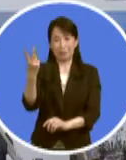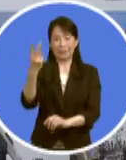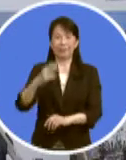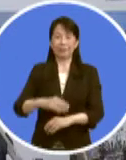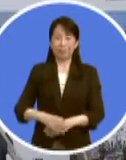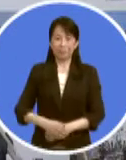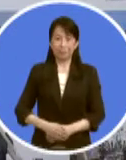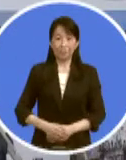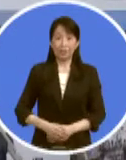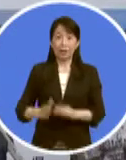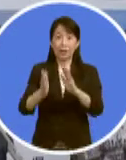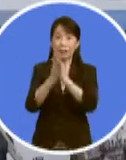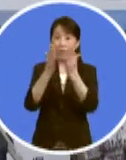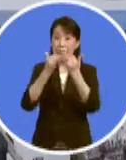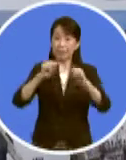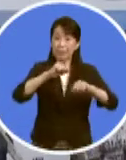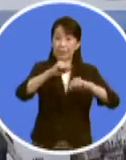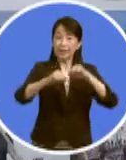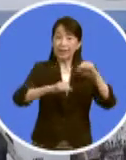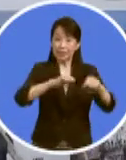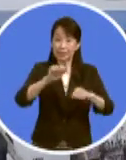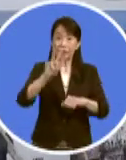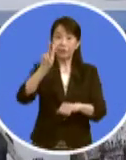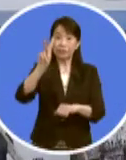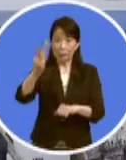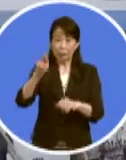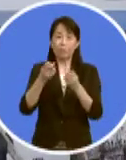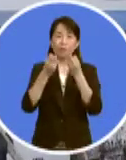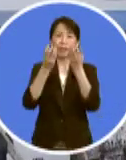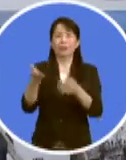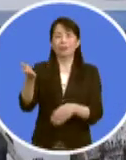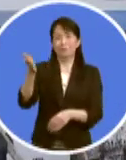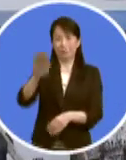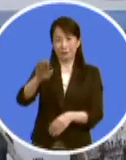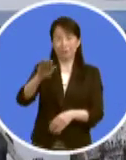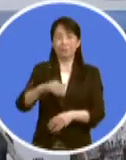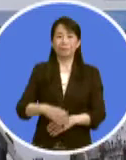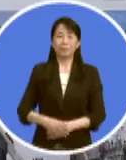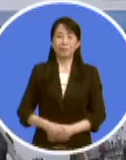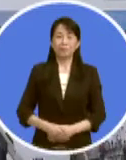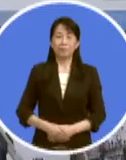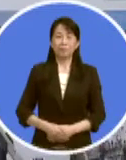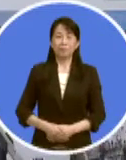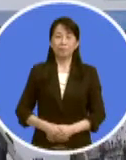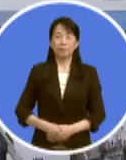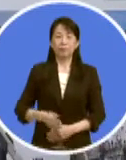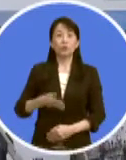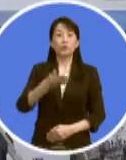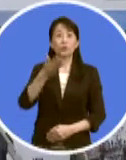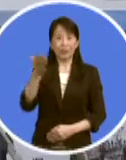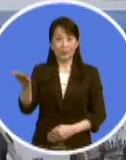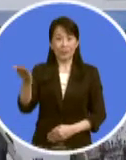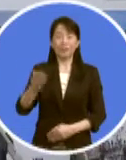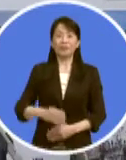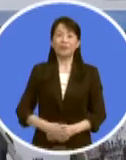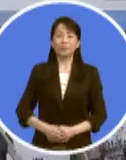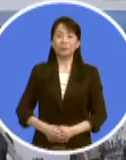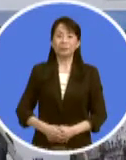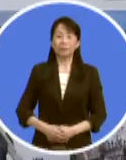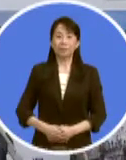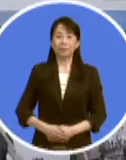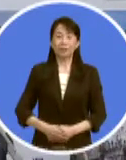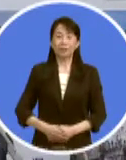を書いていきますしまたの県民活躍化テールの作っていこうと思っておりますそれから